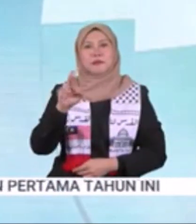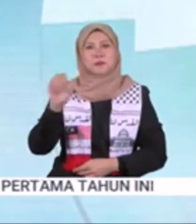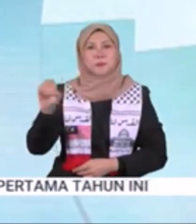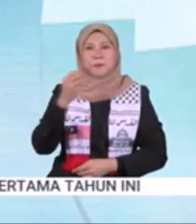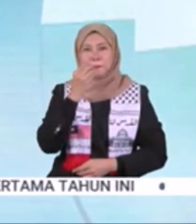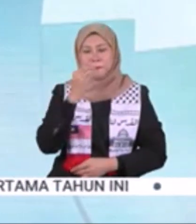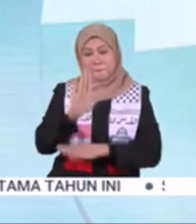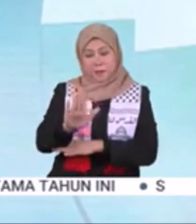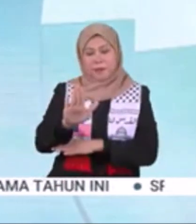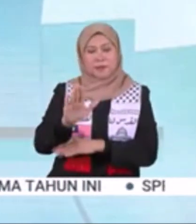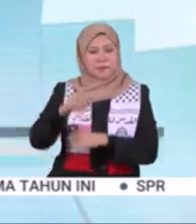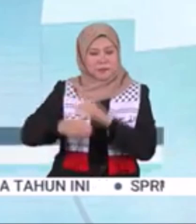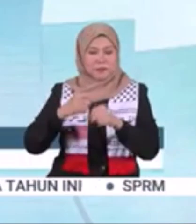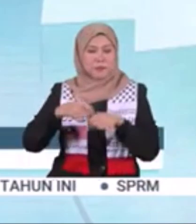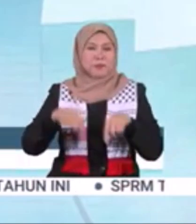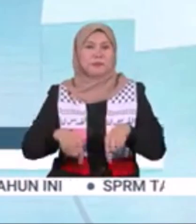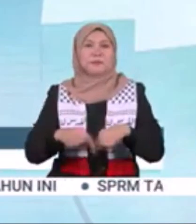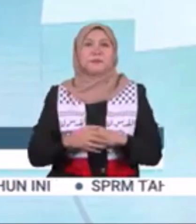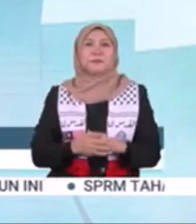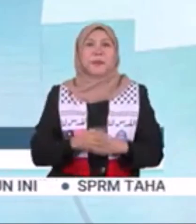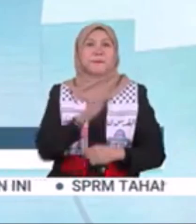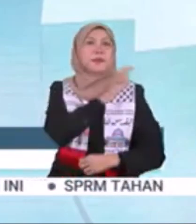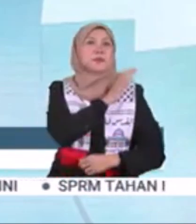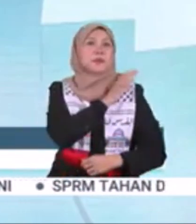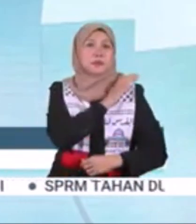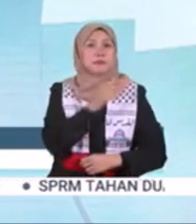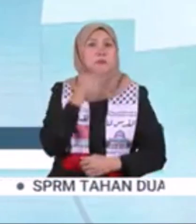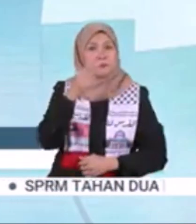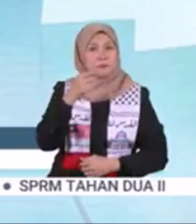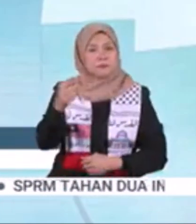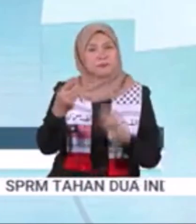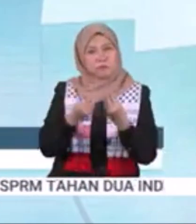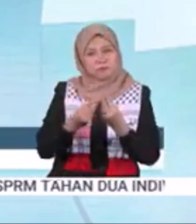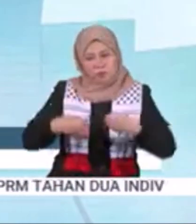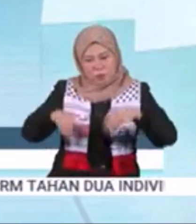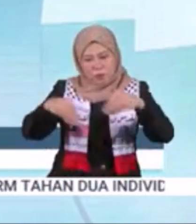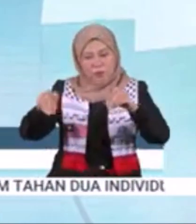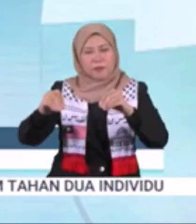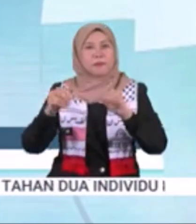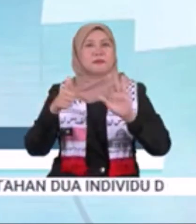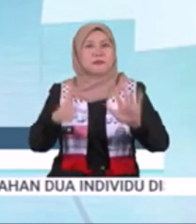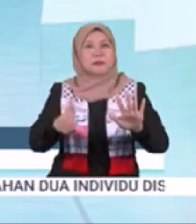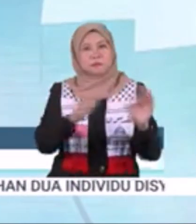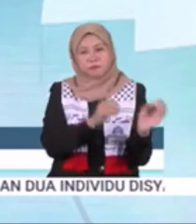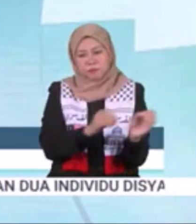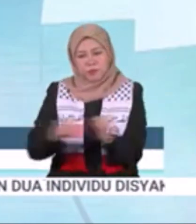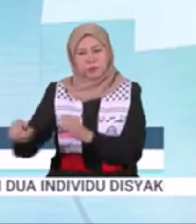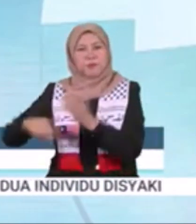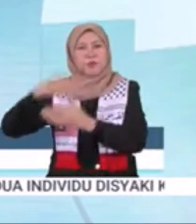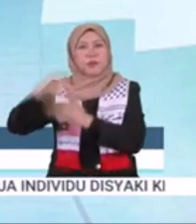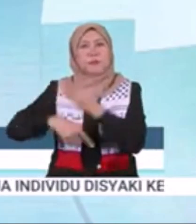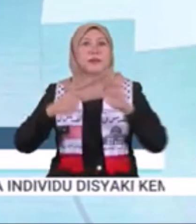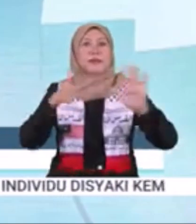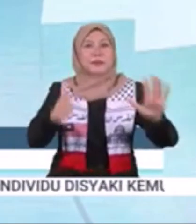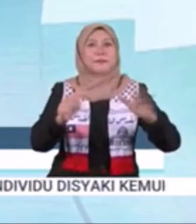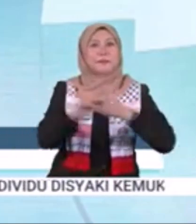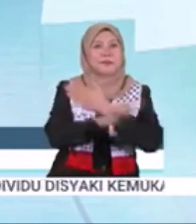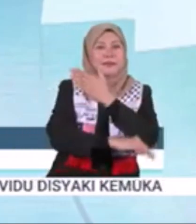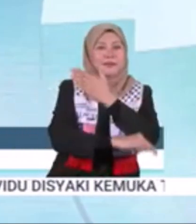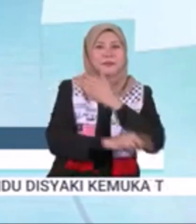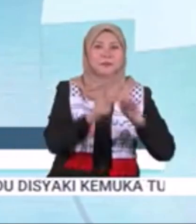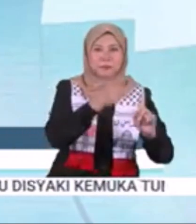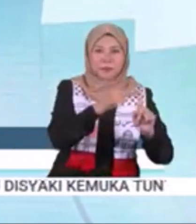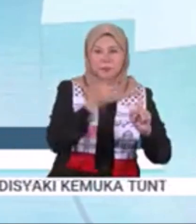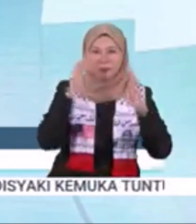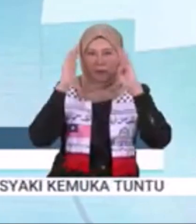ini. Pengerusinya Aminuddin Zulkifli berkata, jualan itu membabitkan 6 penganjuran program di 6 negeri, terdiri Pulau